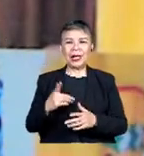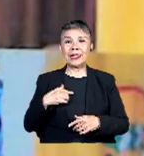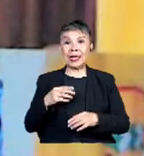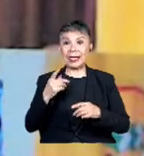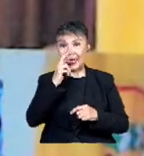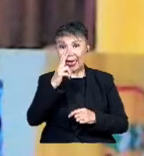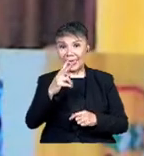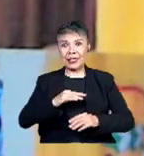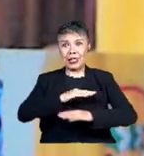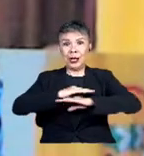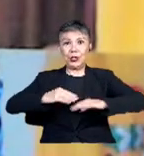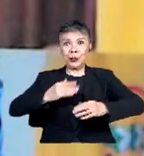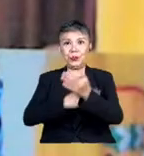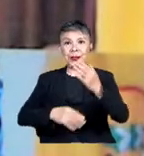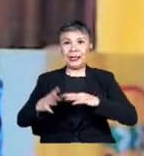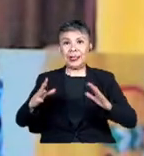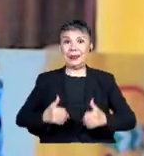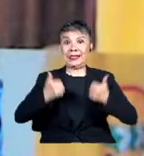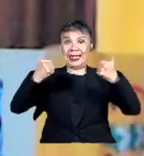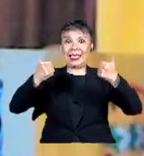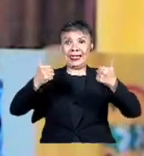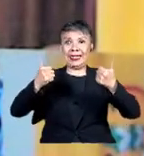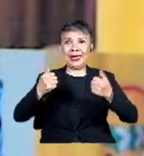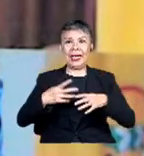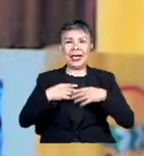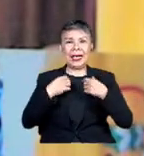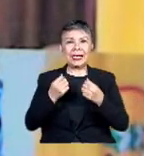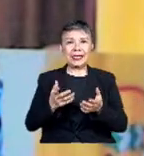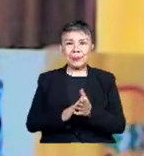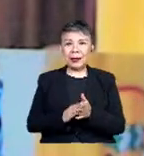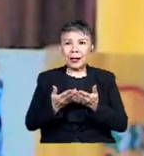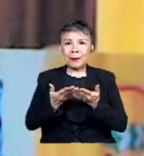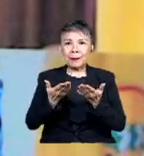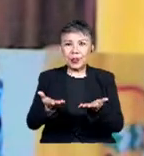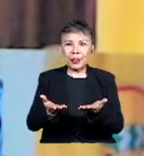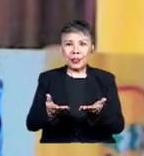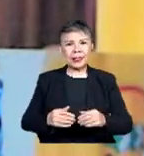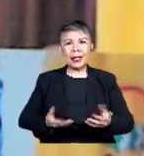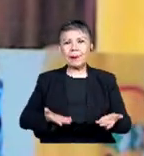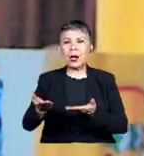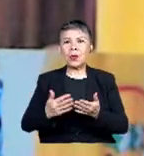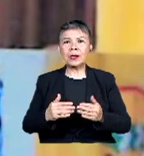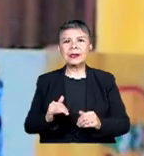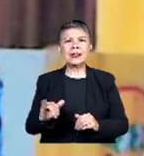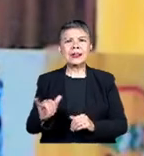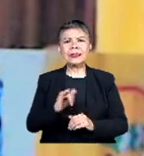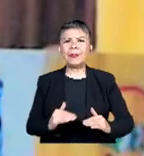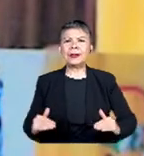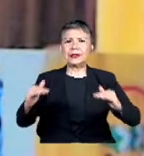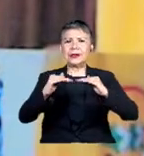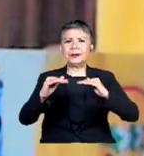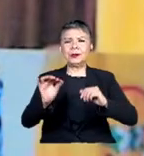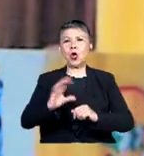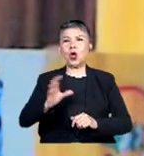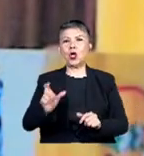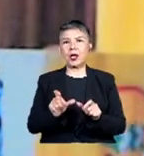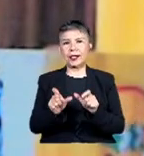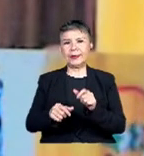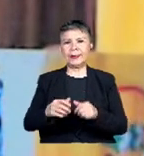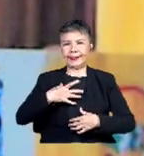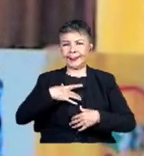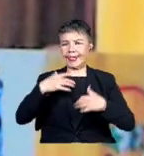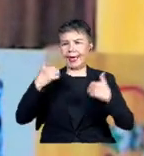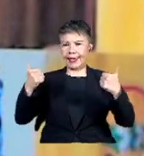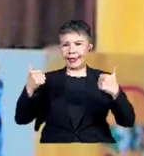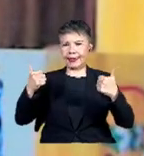prestasi untuk Indonesia. Kami akan memperlakukan mereka seperti orang-orang yang sehat. Itulah harapan